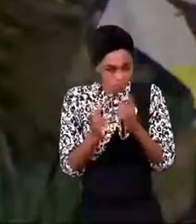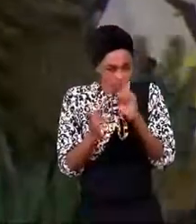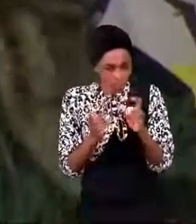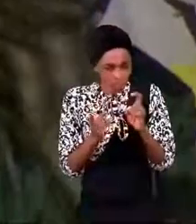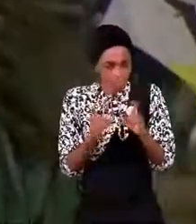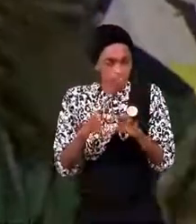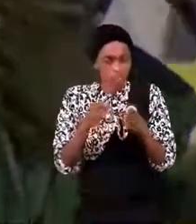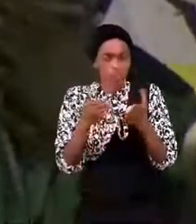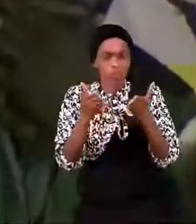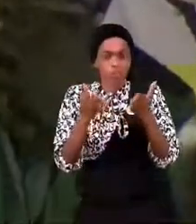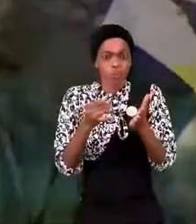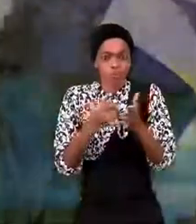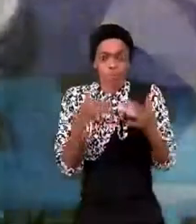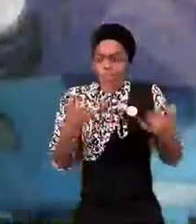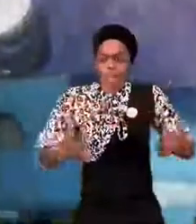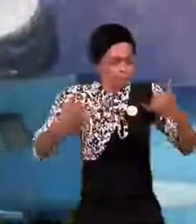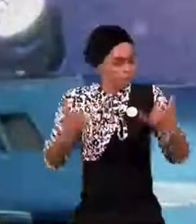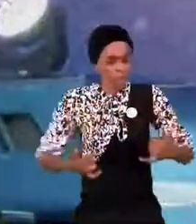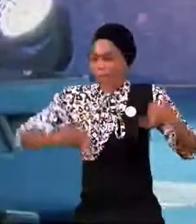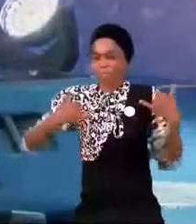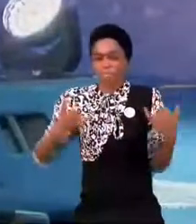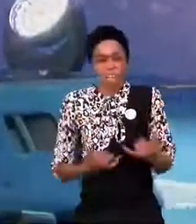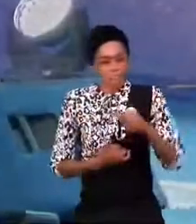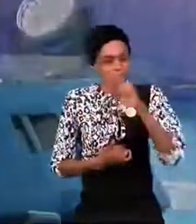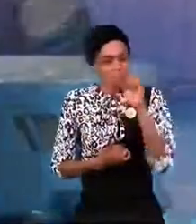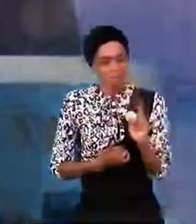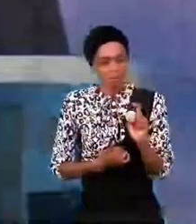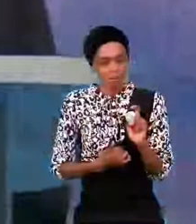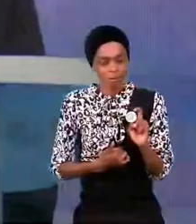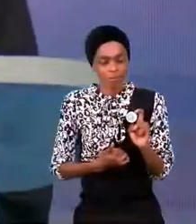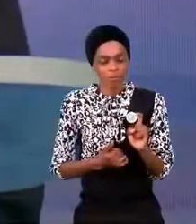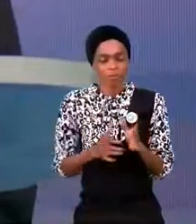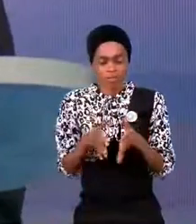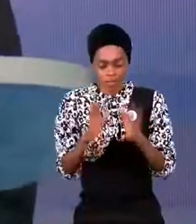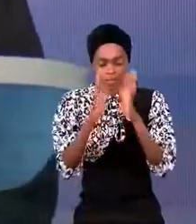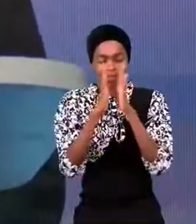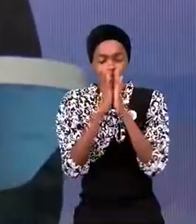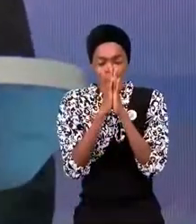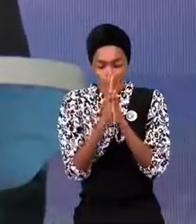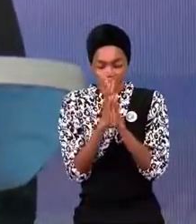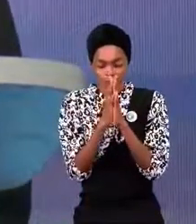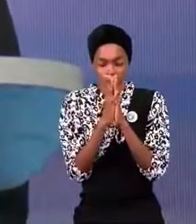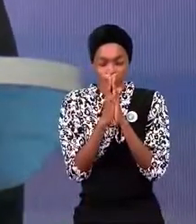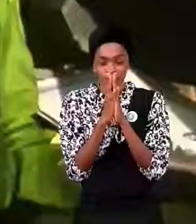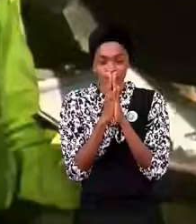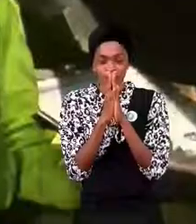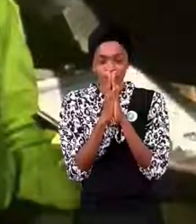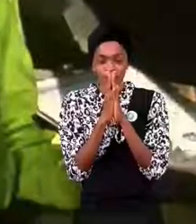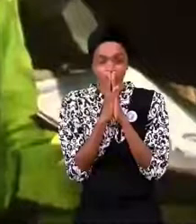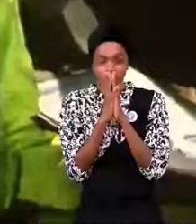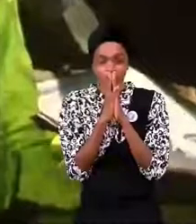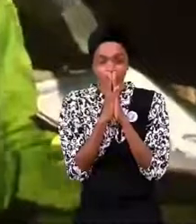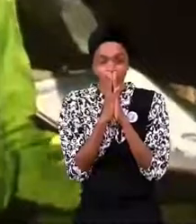maintenant? La tête baissée, les yeux fermés. La tête baissée, les yeux